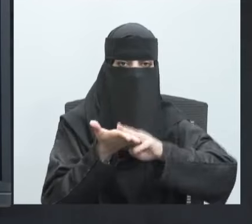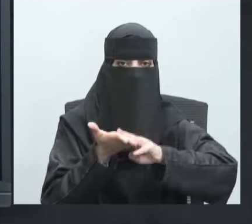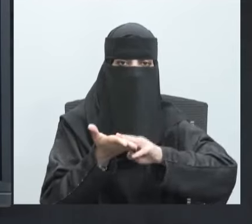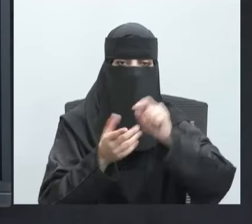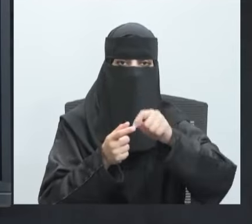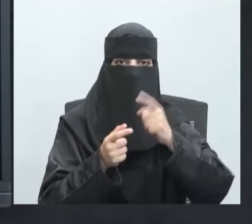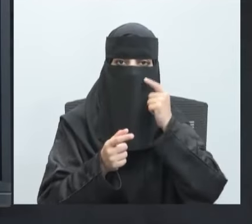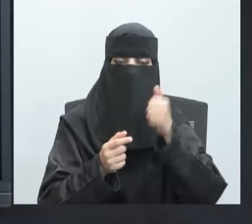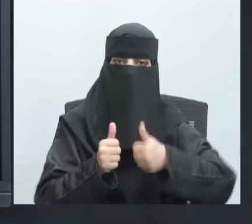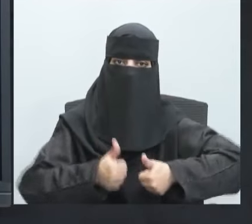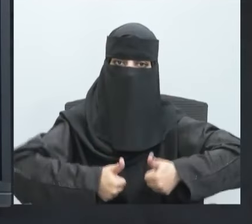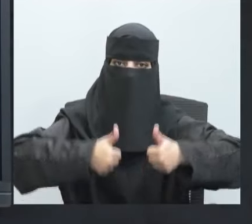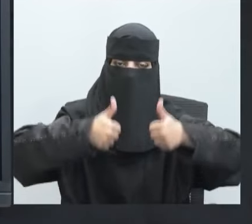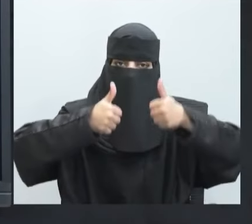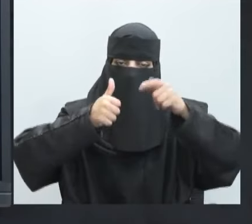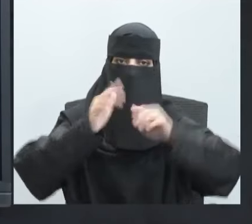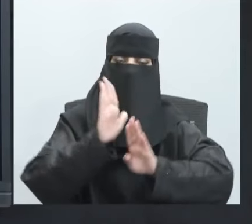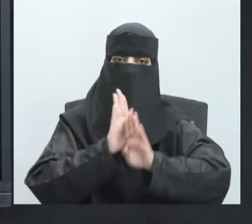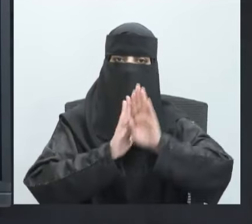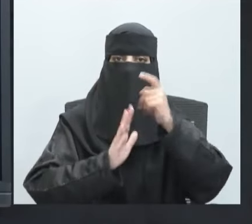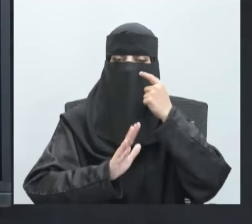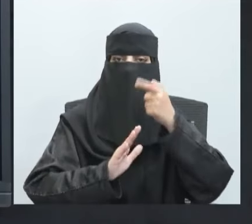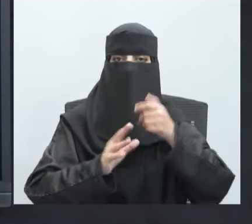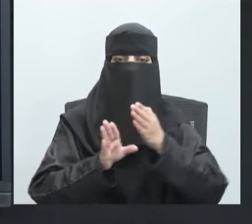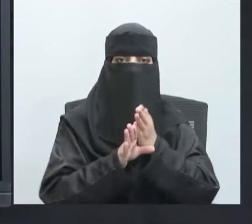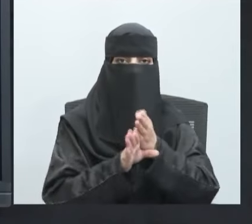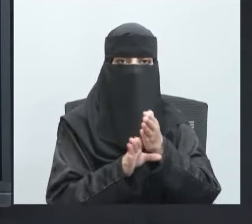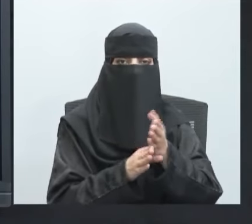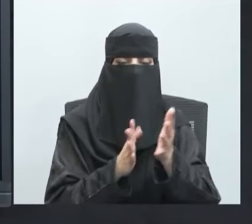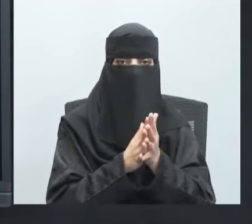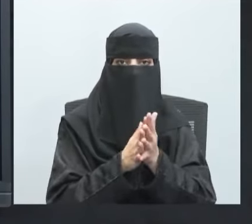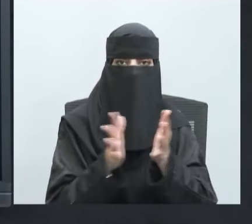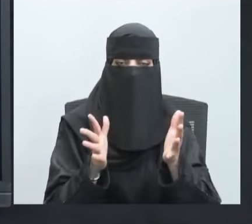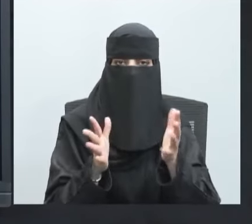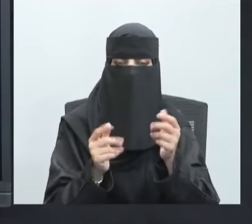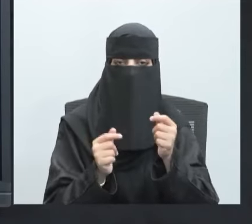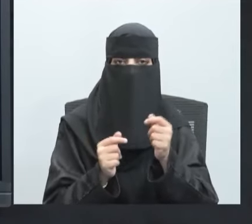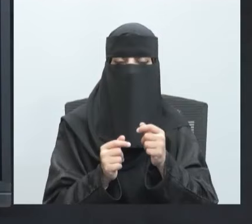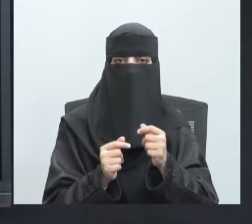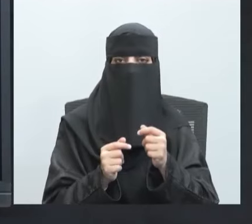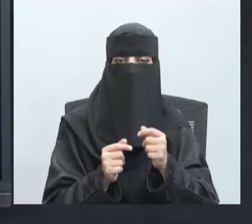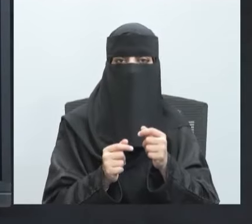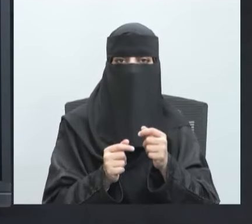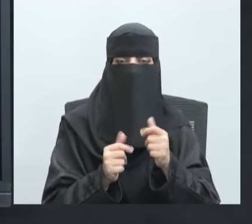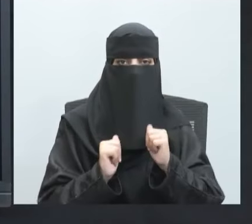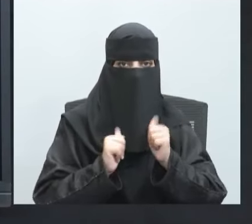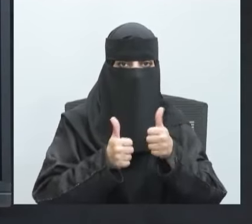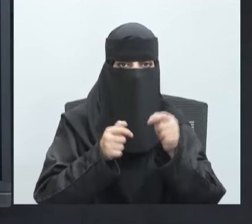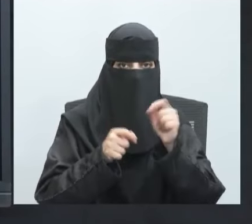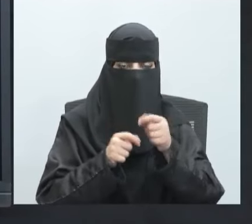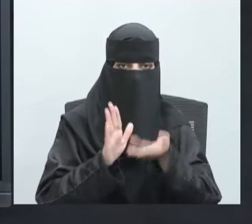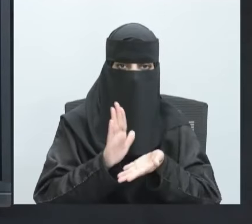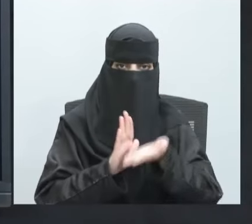ذلك ايجابا على حياه وسلوك ا يعني ساهم ذلك